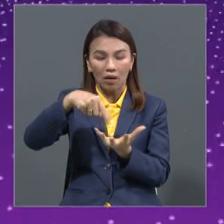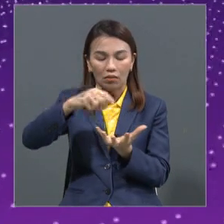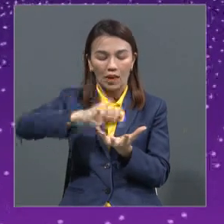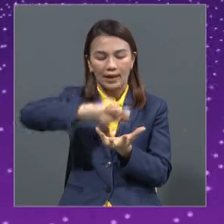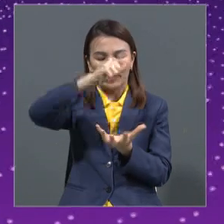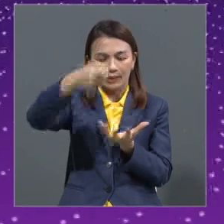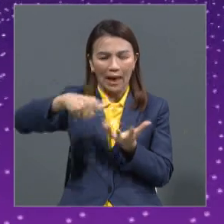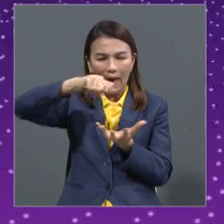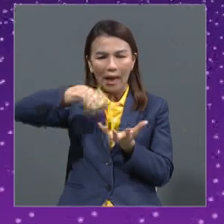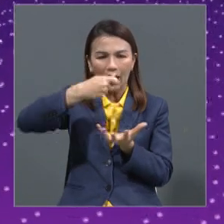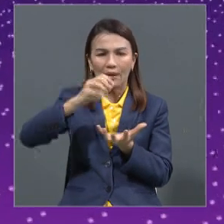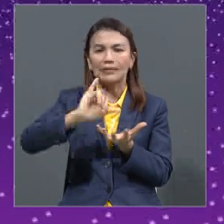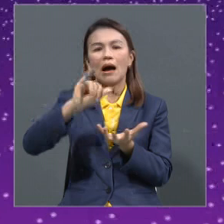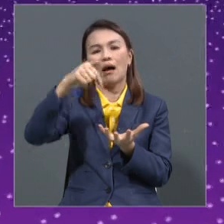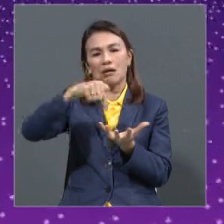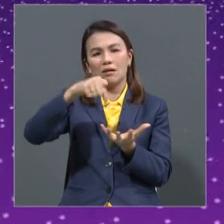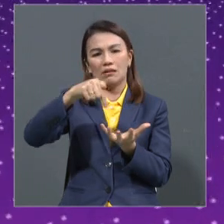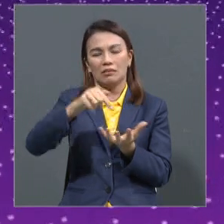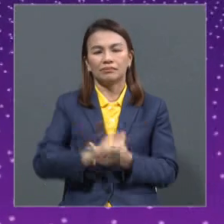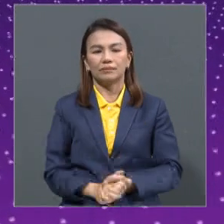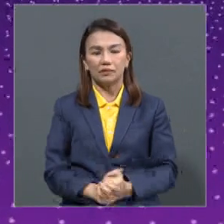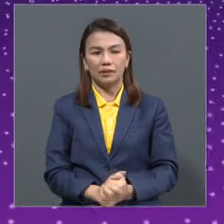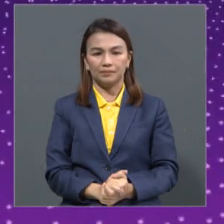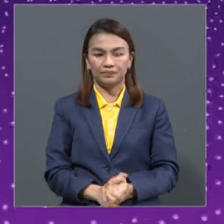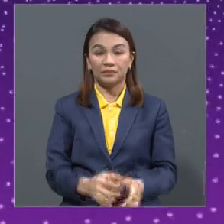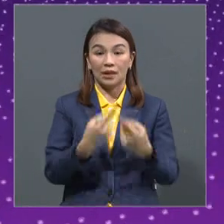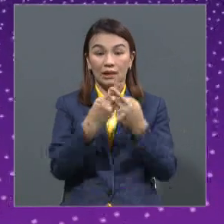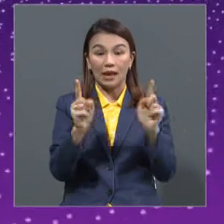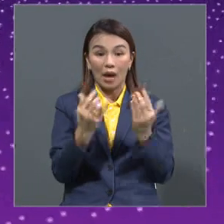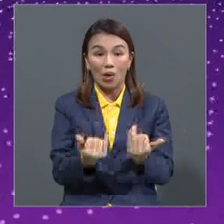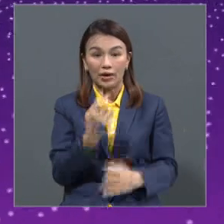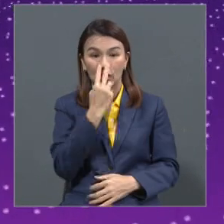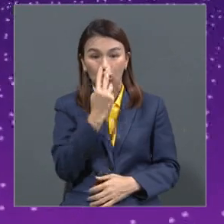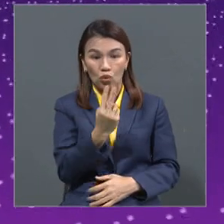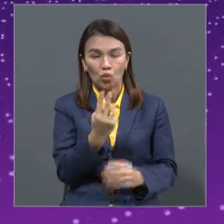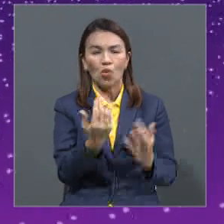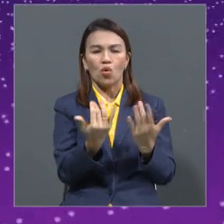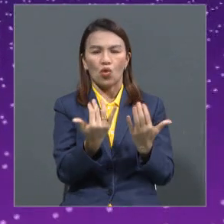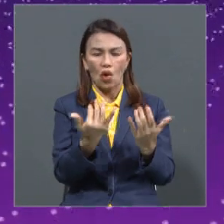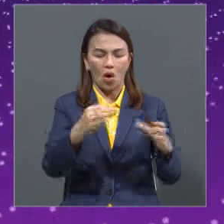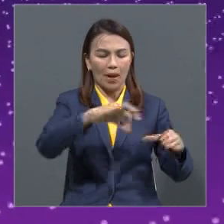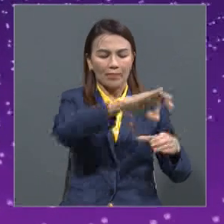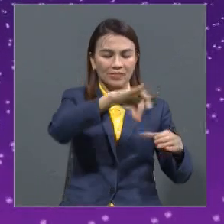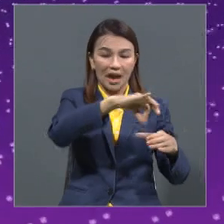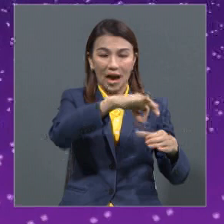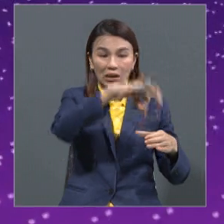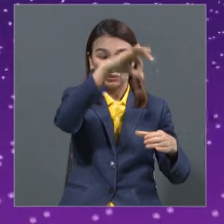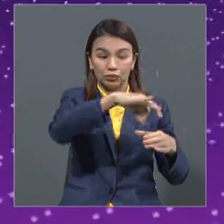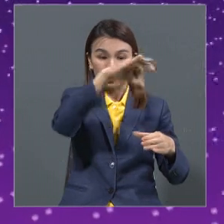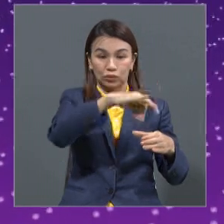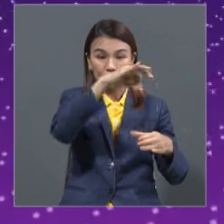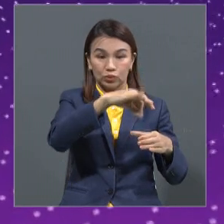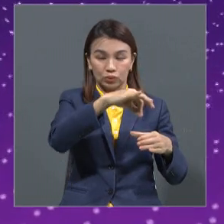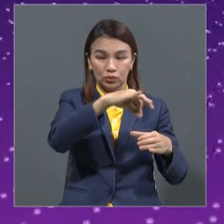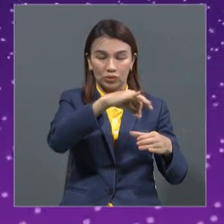ใช่บางจใช่นะครับเพราะฉะนั้นเนี่ยแต่ที่พอไปดูแล้วเนี่ยมีร่องรอยการดื่มชาฮะและจากสภาพศพนี่คือ